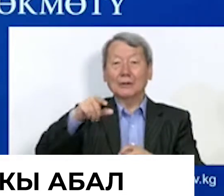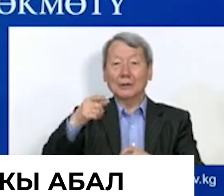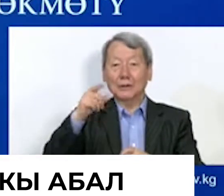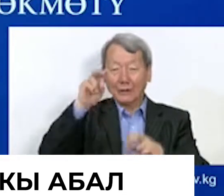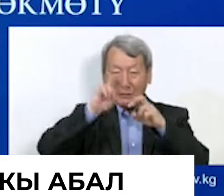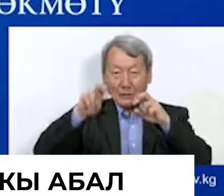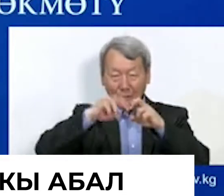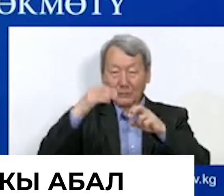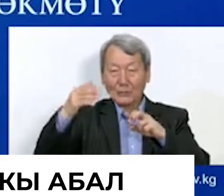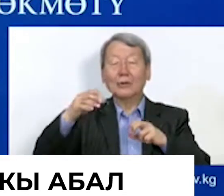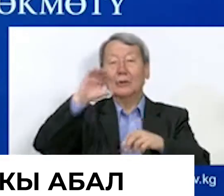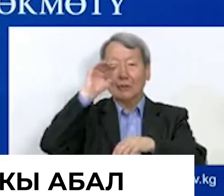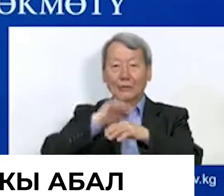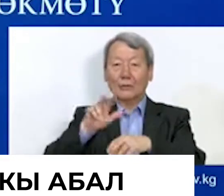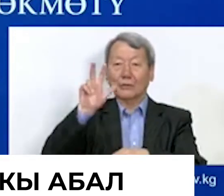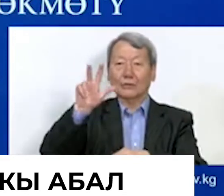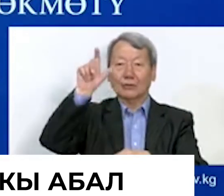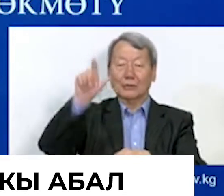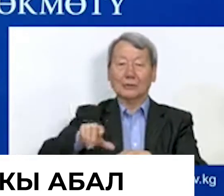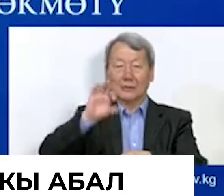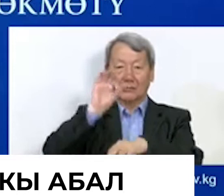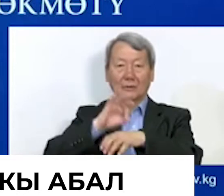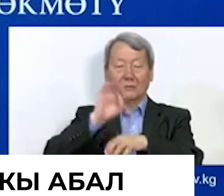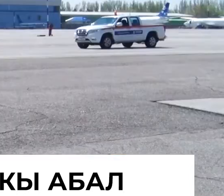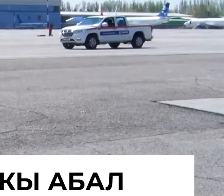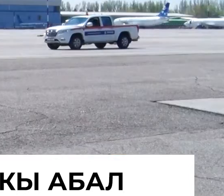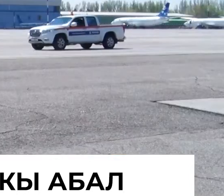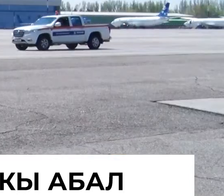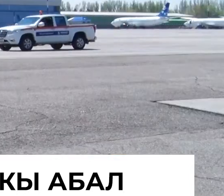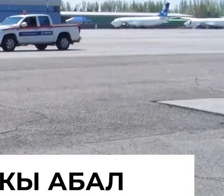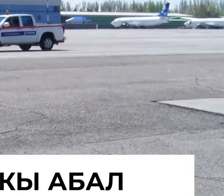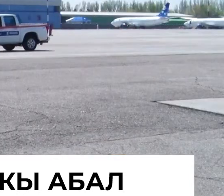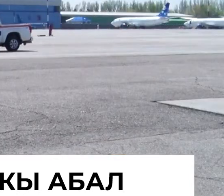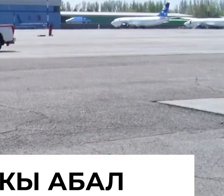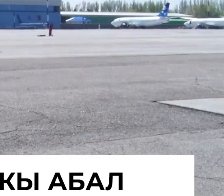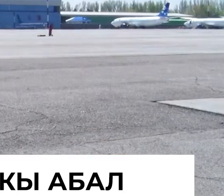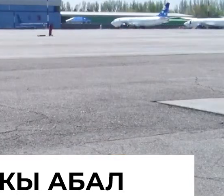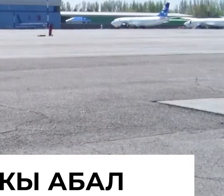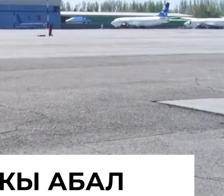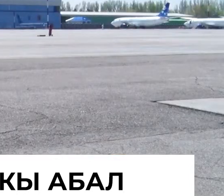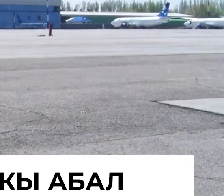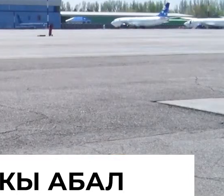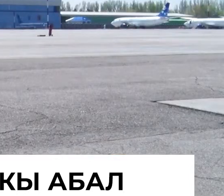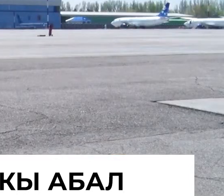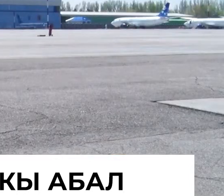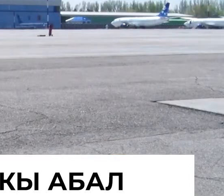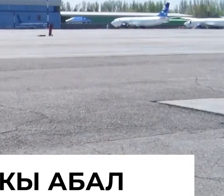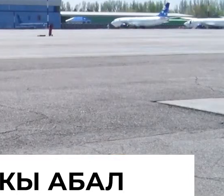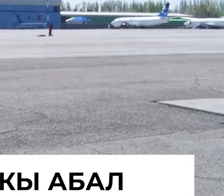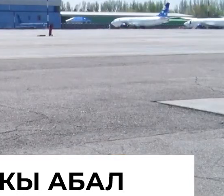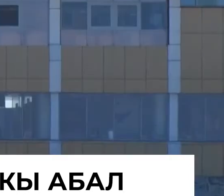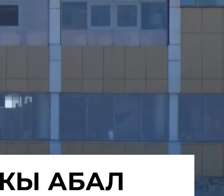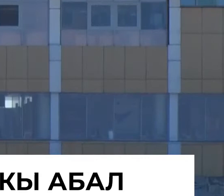ошо текшерүүдө дагы 3 учур катталып атат. Анын айтымында Санкт-Петербургтан келген дагы 3 курсанттан